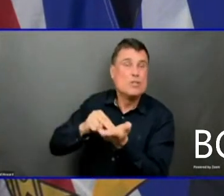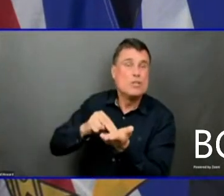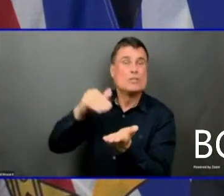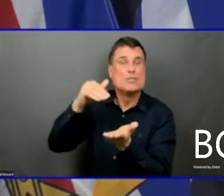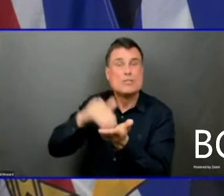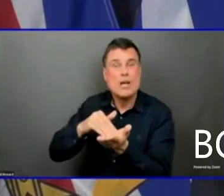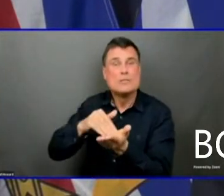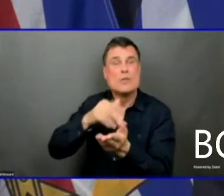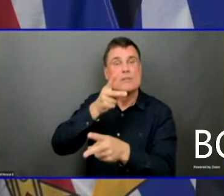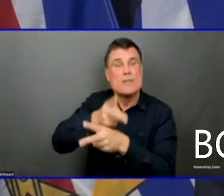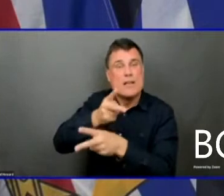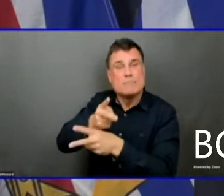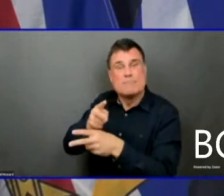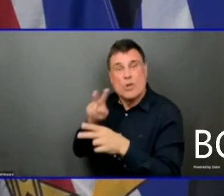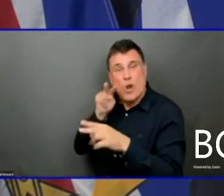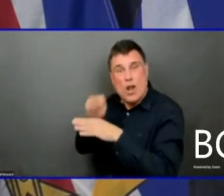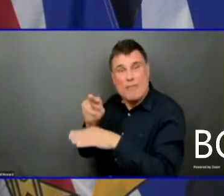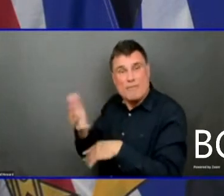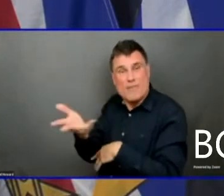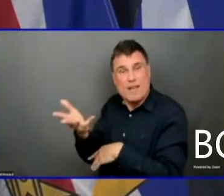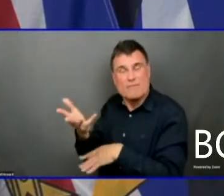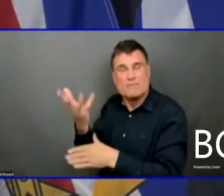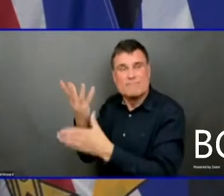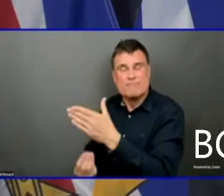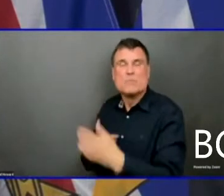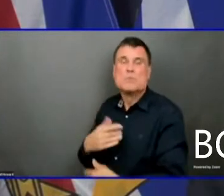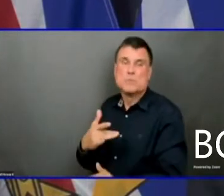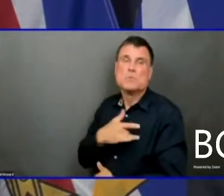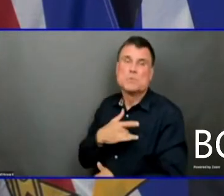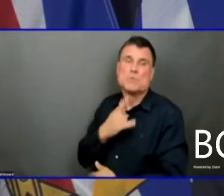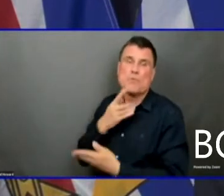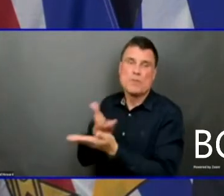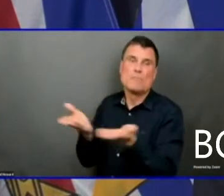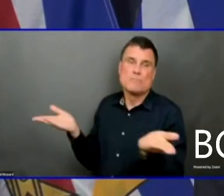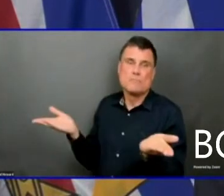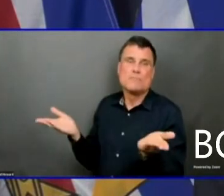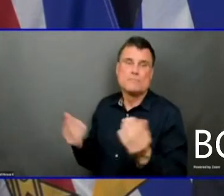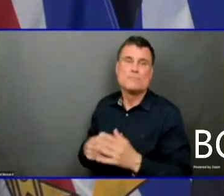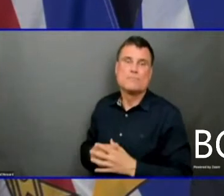但是呢他没有检测出现在的 active 的阳性